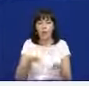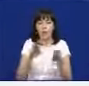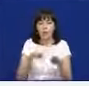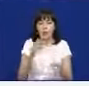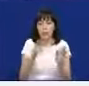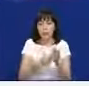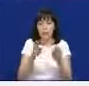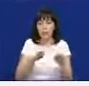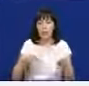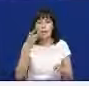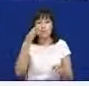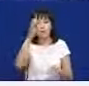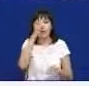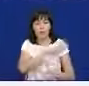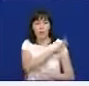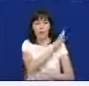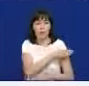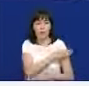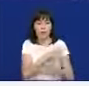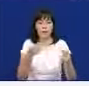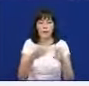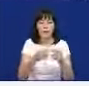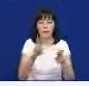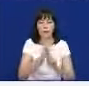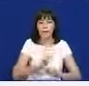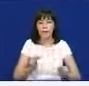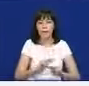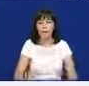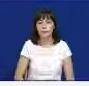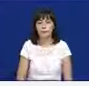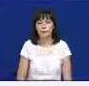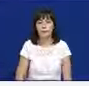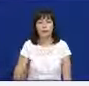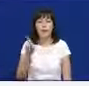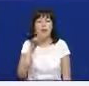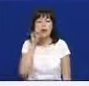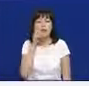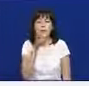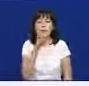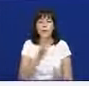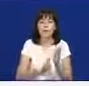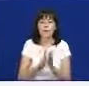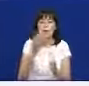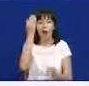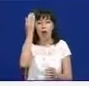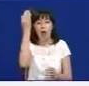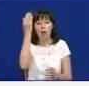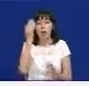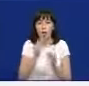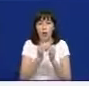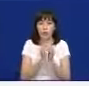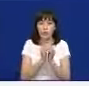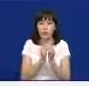жетілдірді. Мәңгілік елдің берік іргесі болатындай етіп тәрбиеледі. Жас кезімнен Аллаға құлшылық жасаған